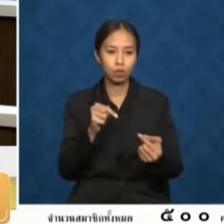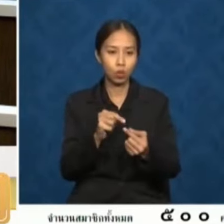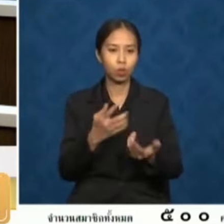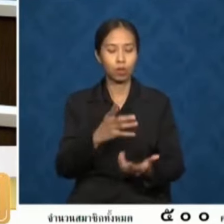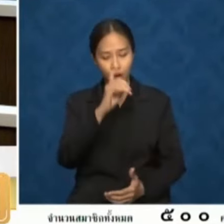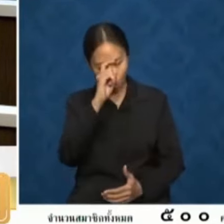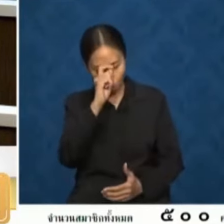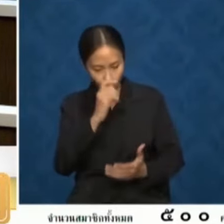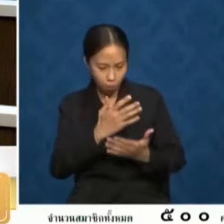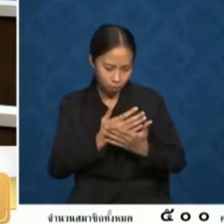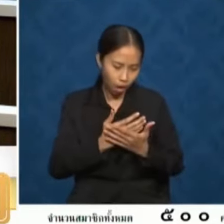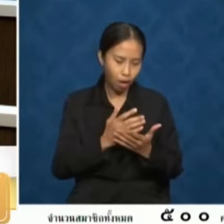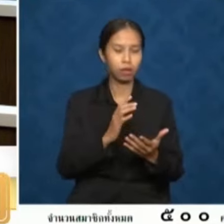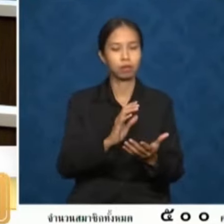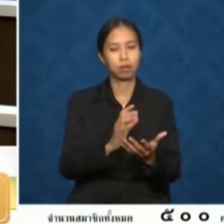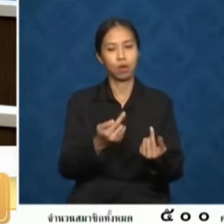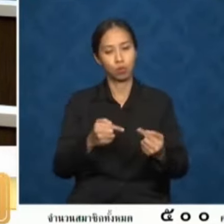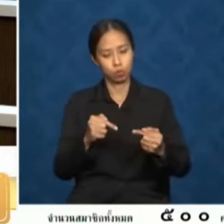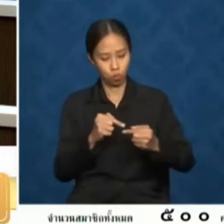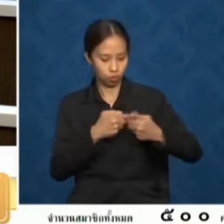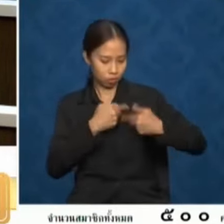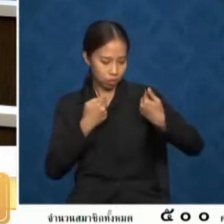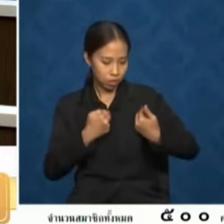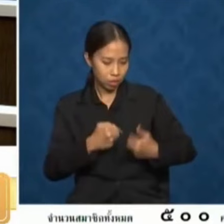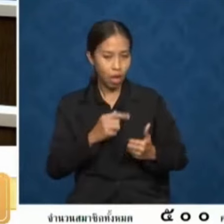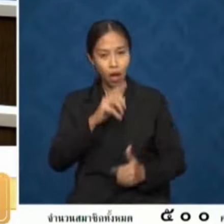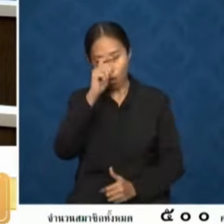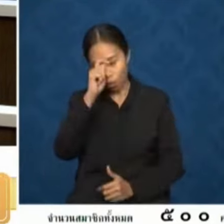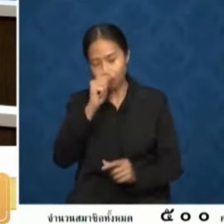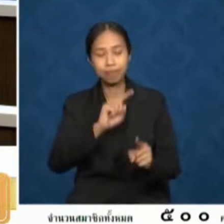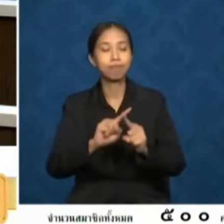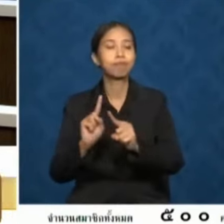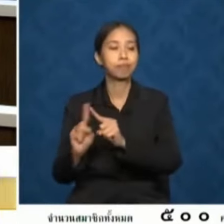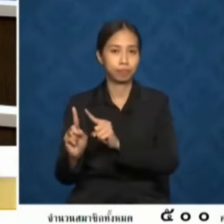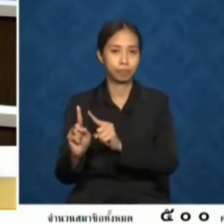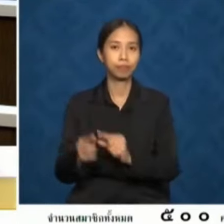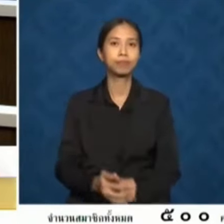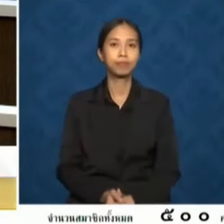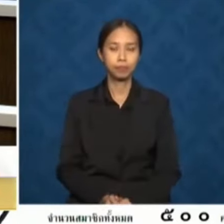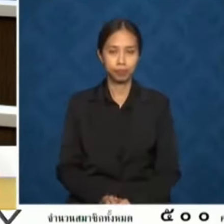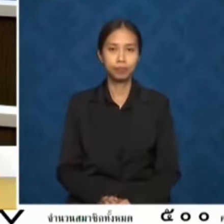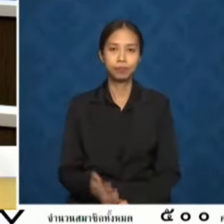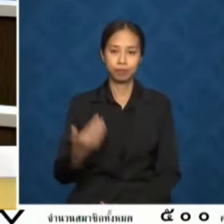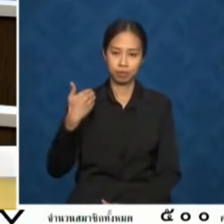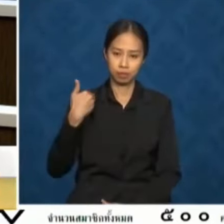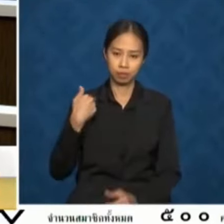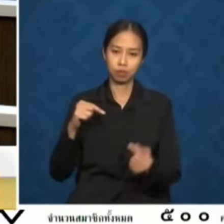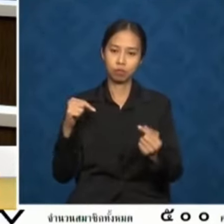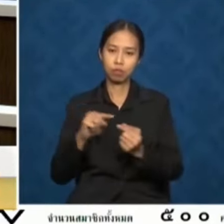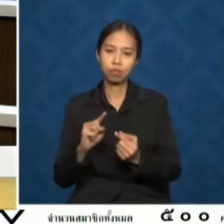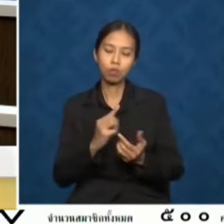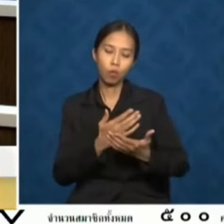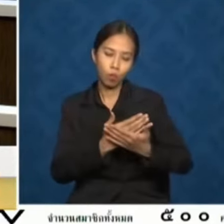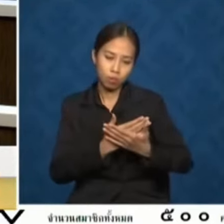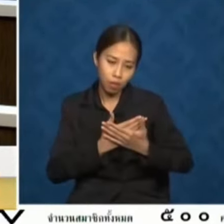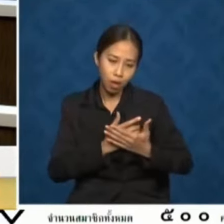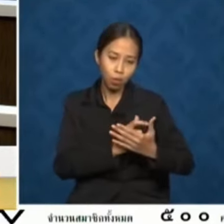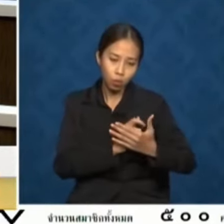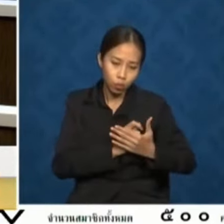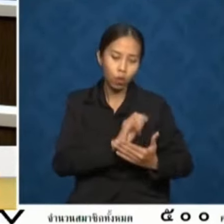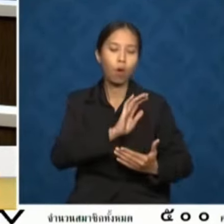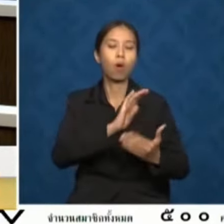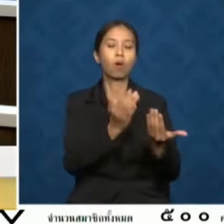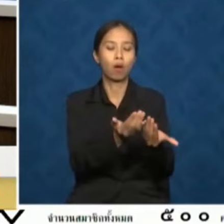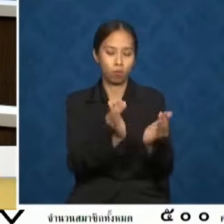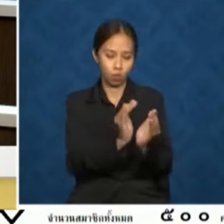วทีเรื่องของจิตสำนึกความจงรักภักดีต่างๆรวมถึงความอบอุ่นความรักความเมตตาในครอบครัว